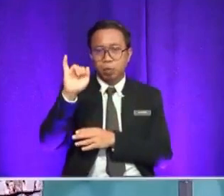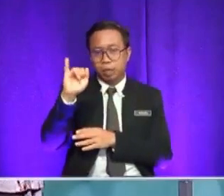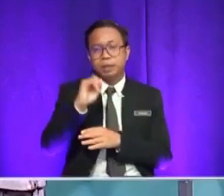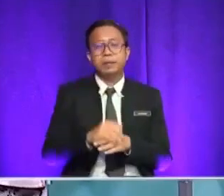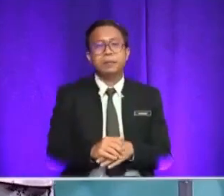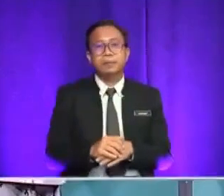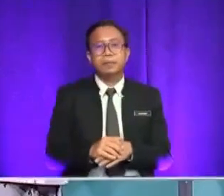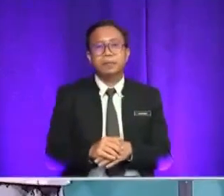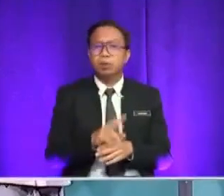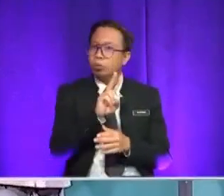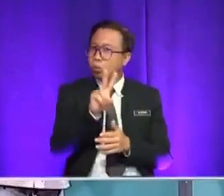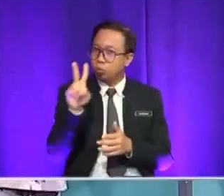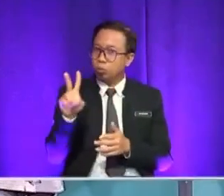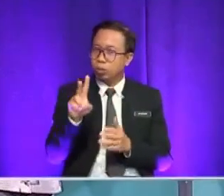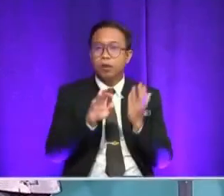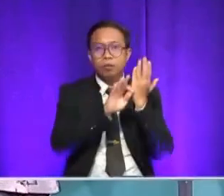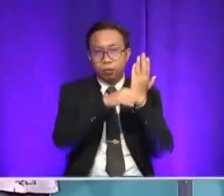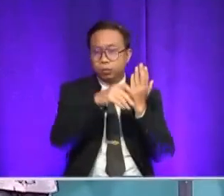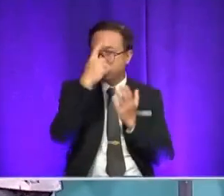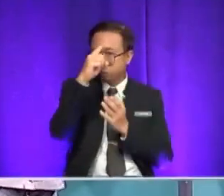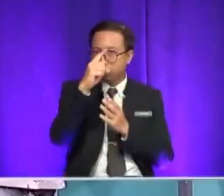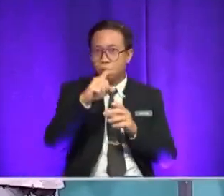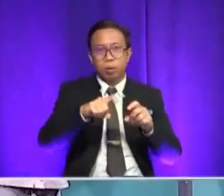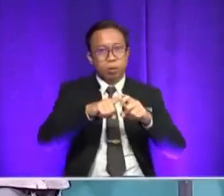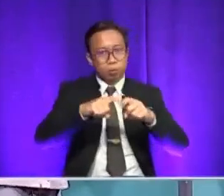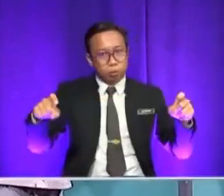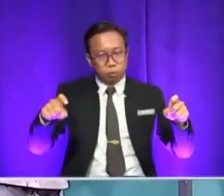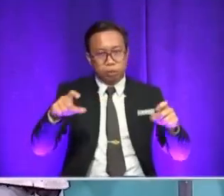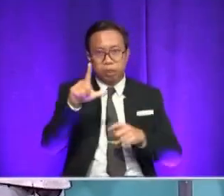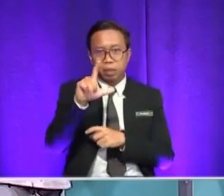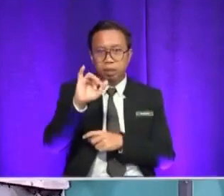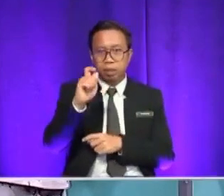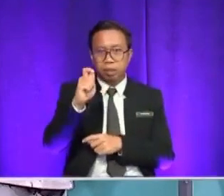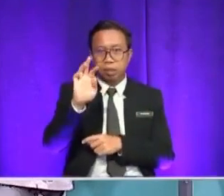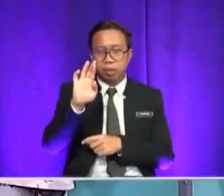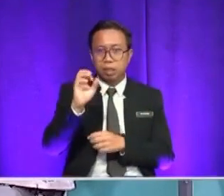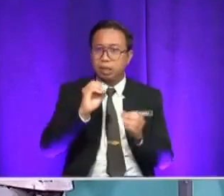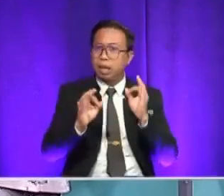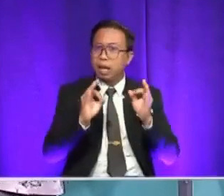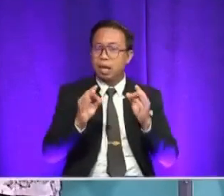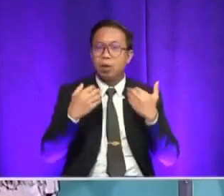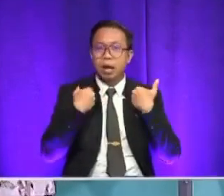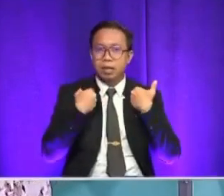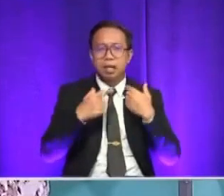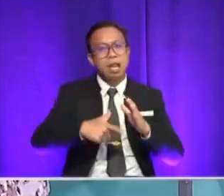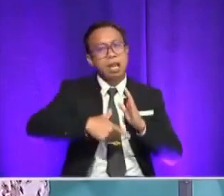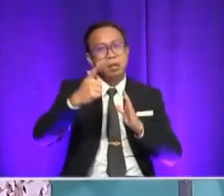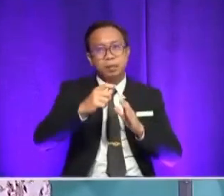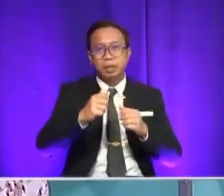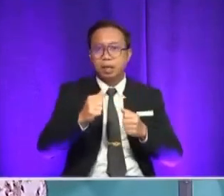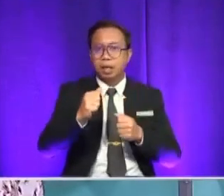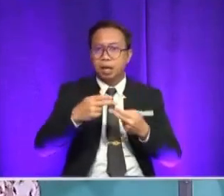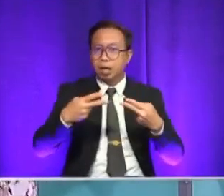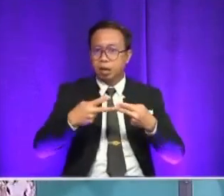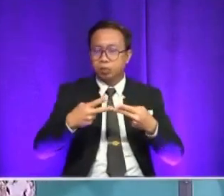fuse cartridge dan fuse dawai berfungsi untuk memutuskan litar jika terdapat lebihan arus. Okey. Okey, kita pergi